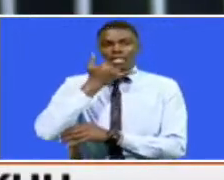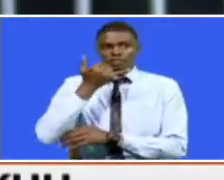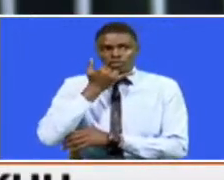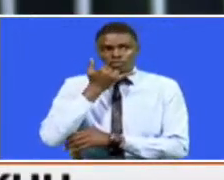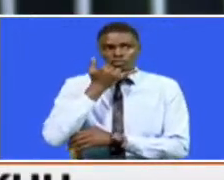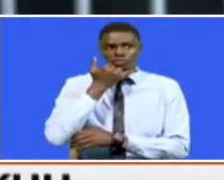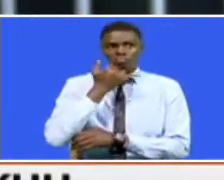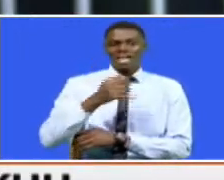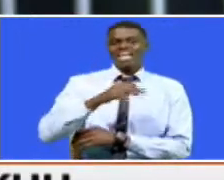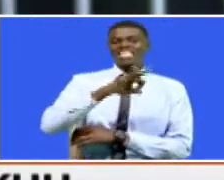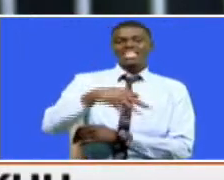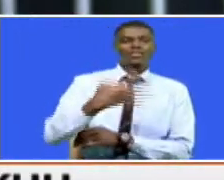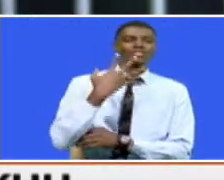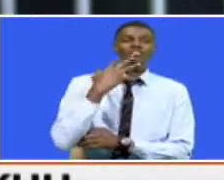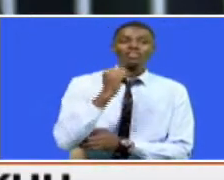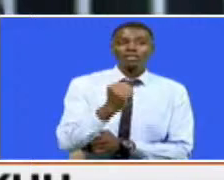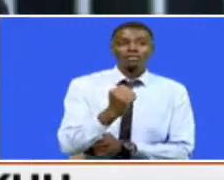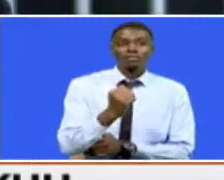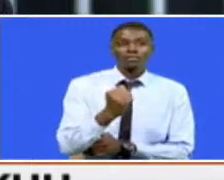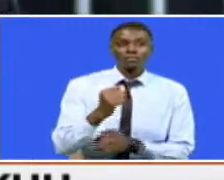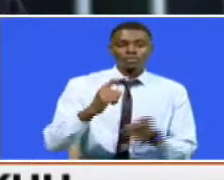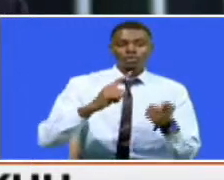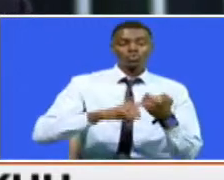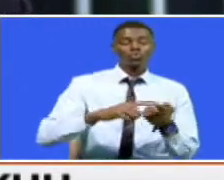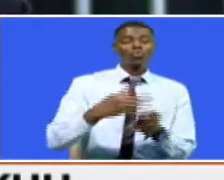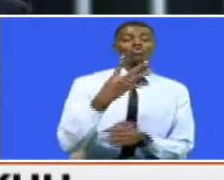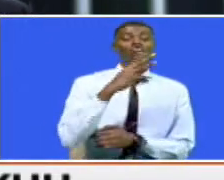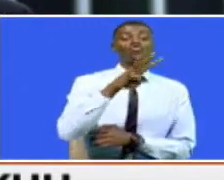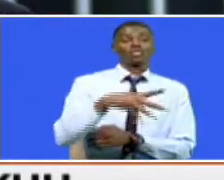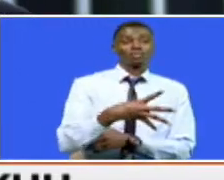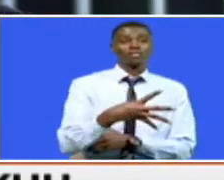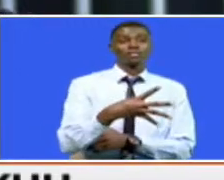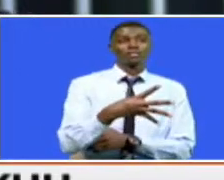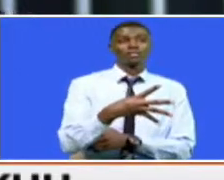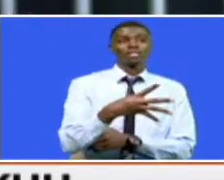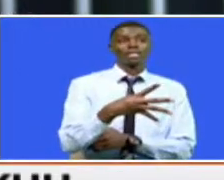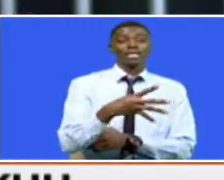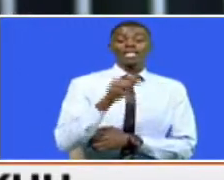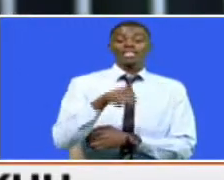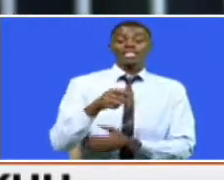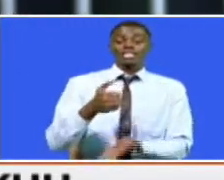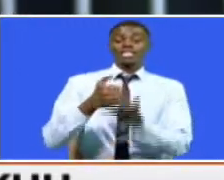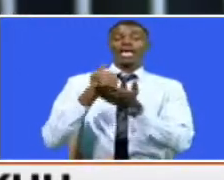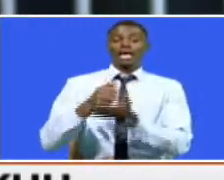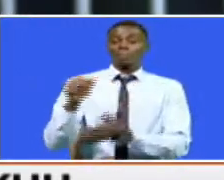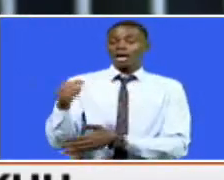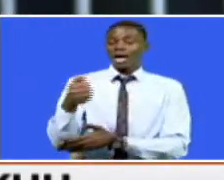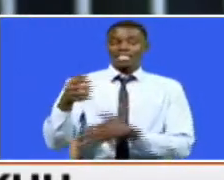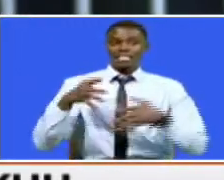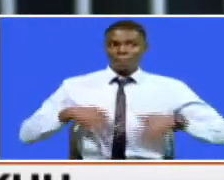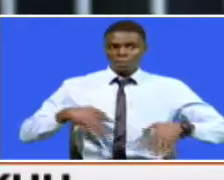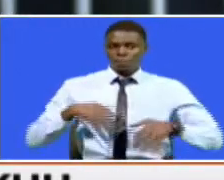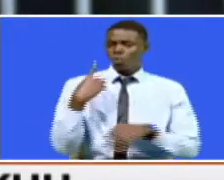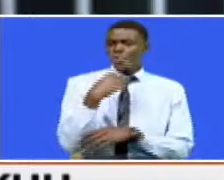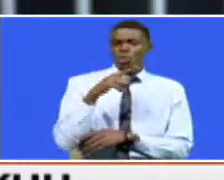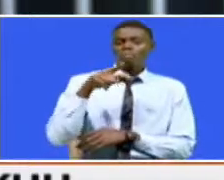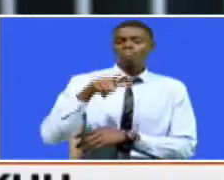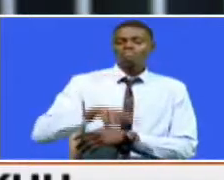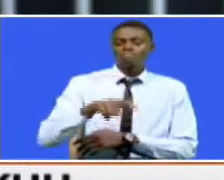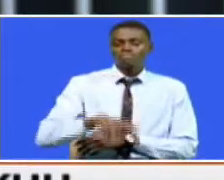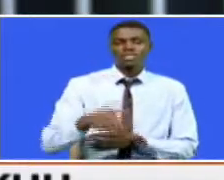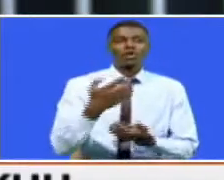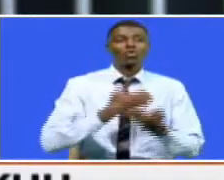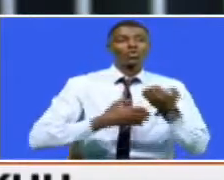costing about 3,500 to 4,000 shillings. And that then will enable the hustlers who are at the bottom of the economic pyramid